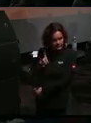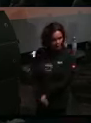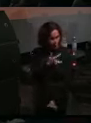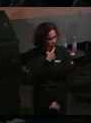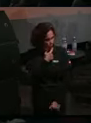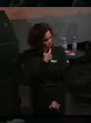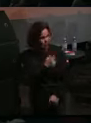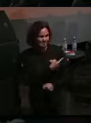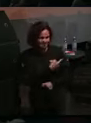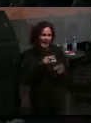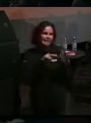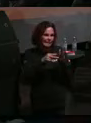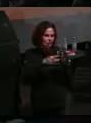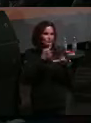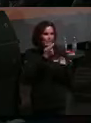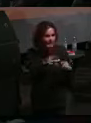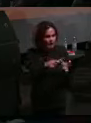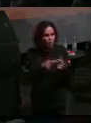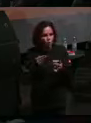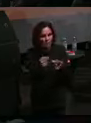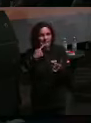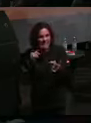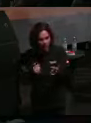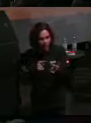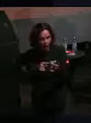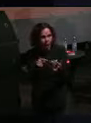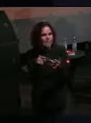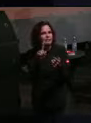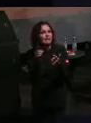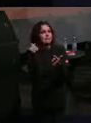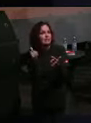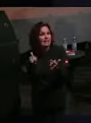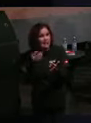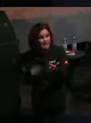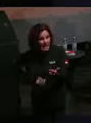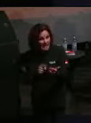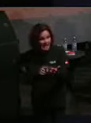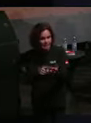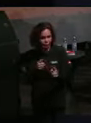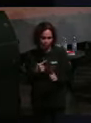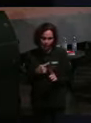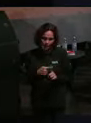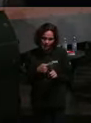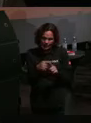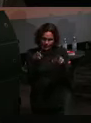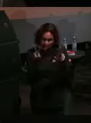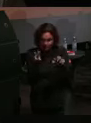Ok, teknologen sier nei, økonomen sier ja, men han sier til hvilken pris? Optimisme blant